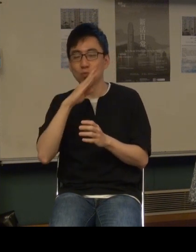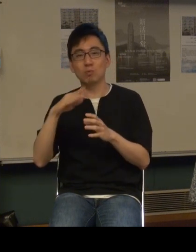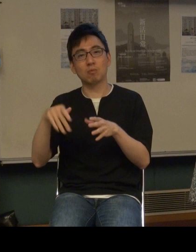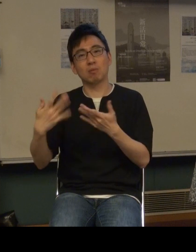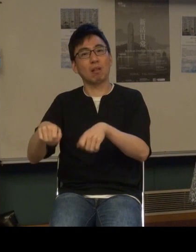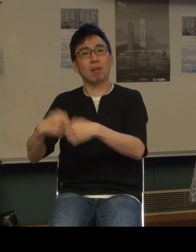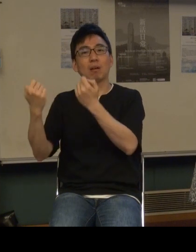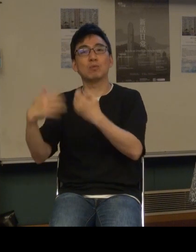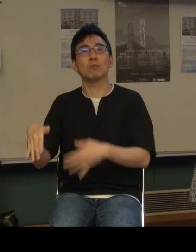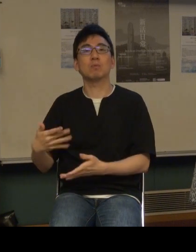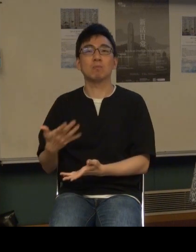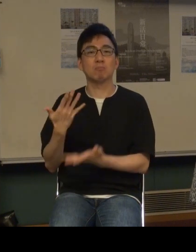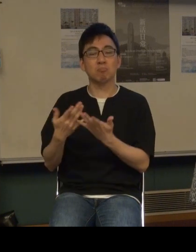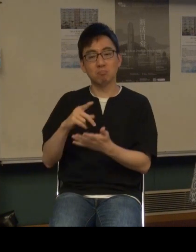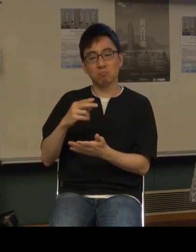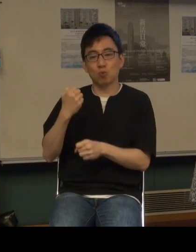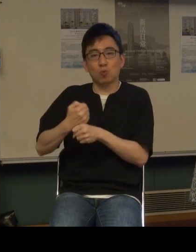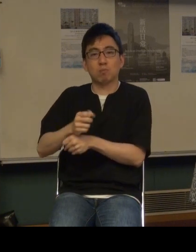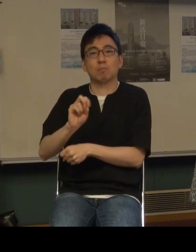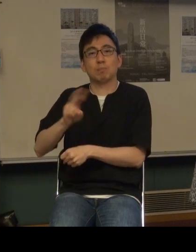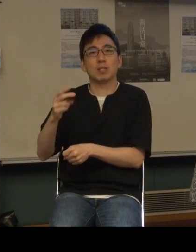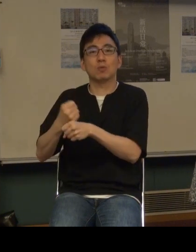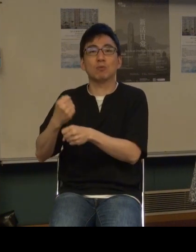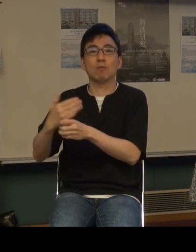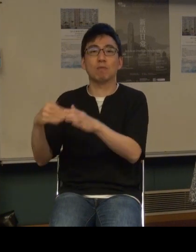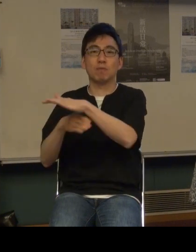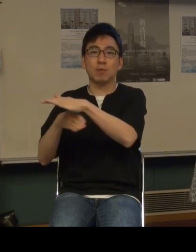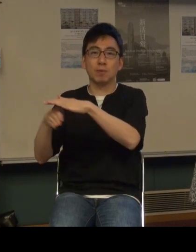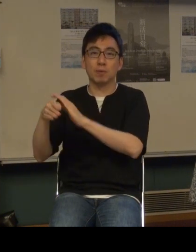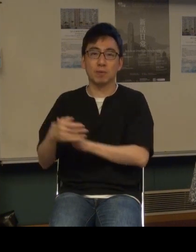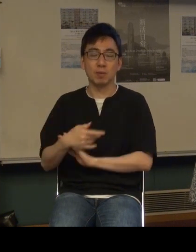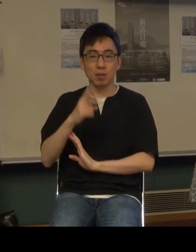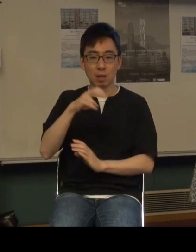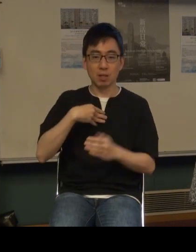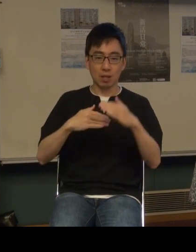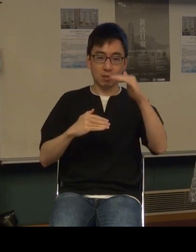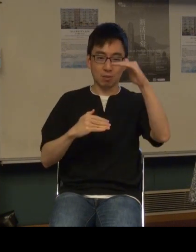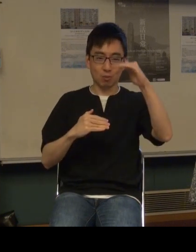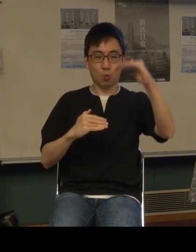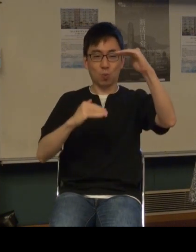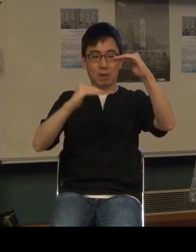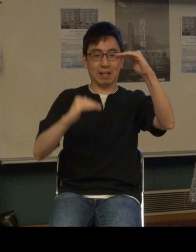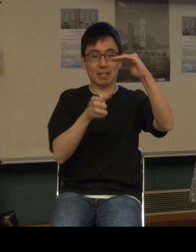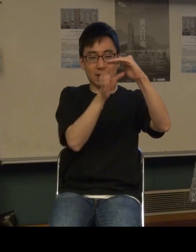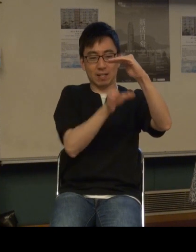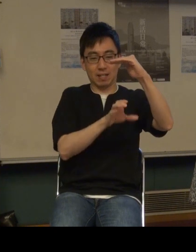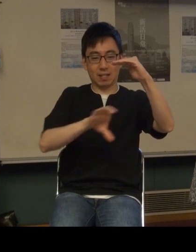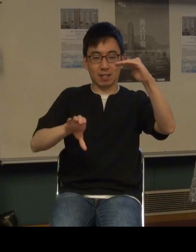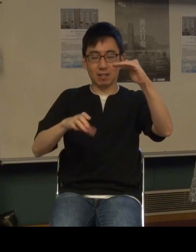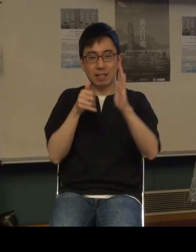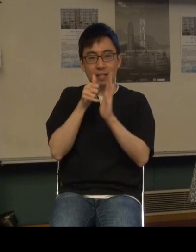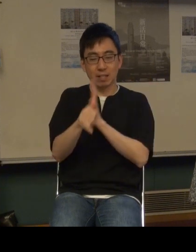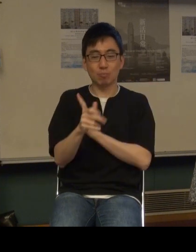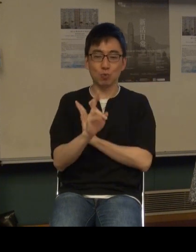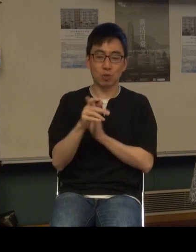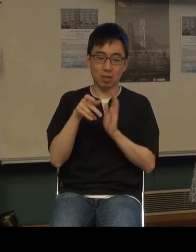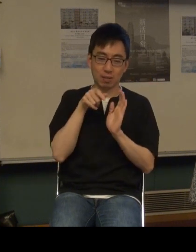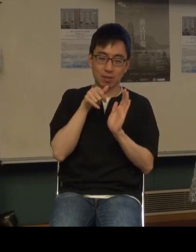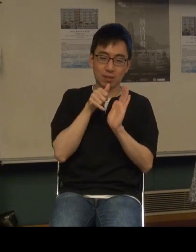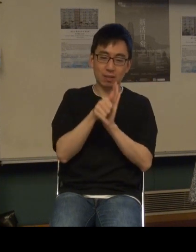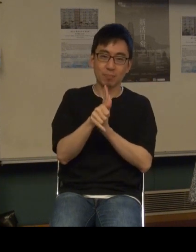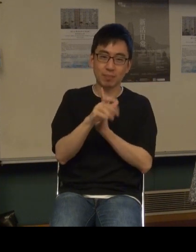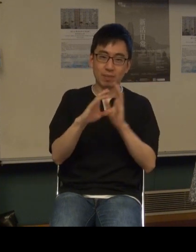能係辦公室啦。咁佢都係佢就係採用呢個咁樣嘅一高一低 L 型嘅設計，咁入口就喺中間 L 型